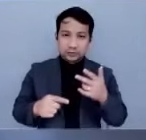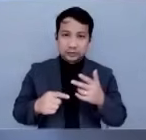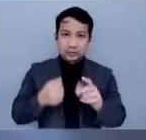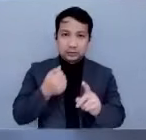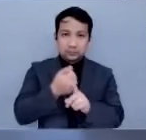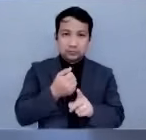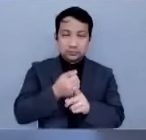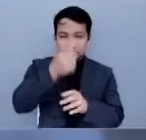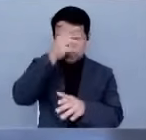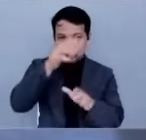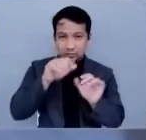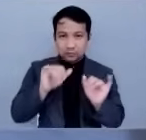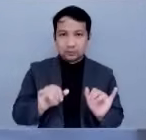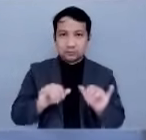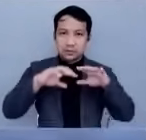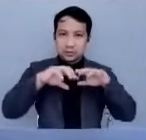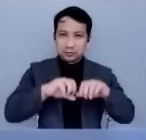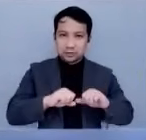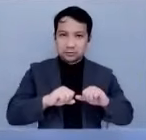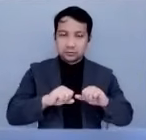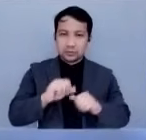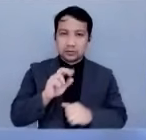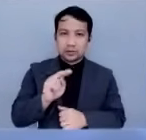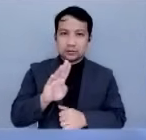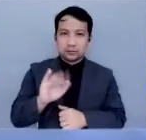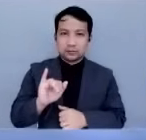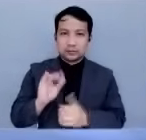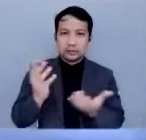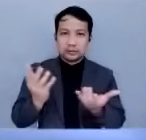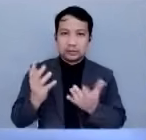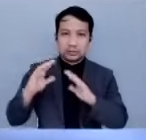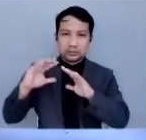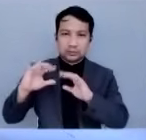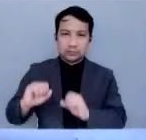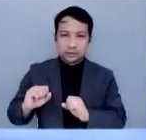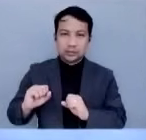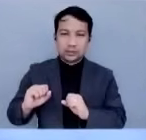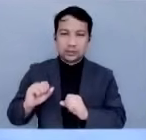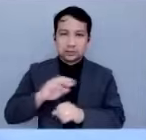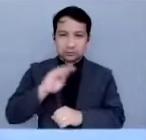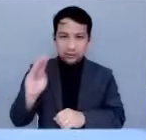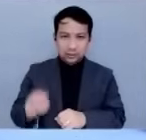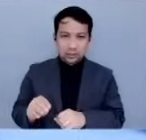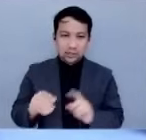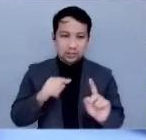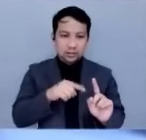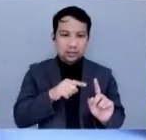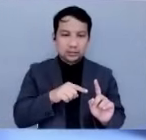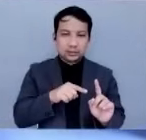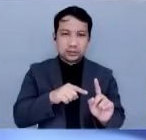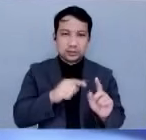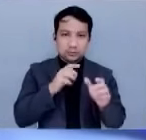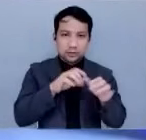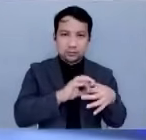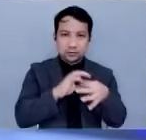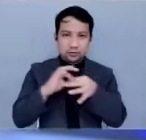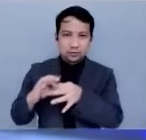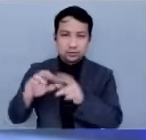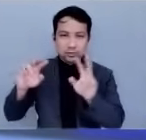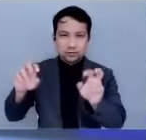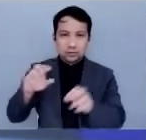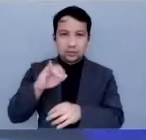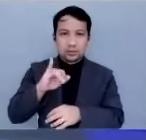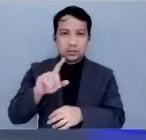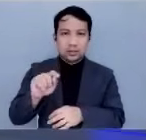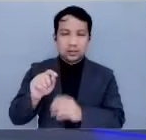ng National Bureau of Investigation sa Maynila. Ang isa sa mga hacker na bisong konektado rin sa isang kilalang IT expert